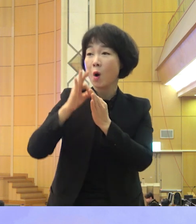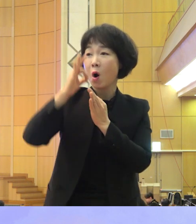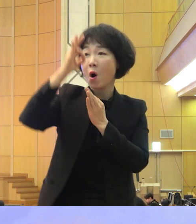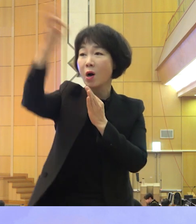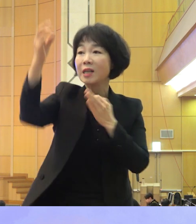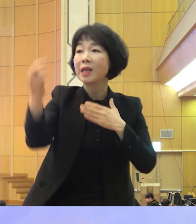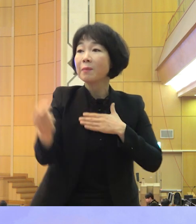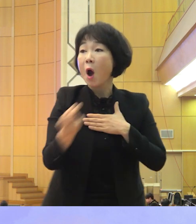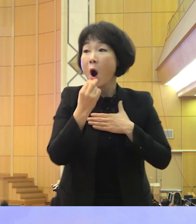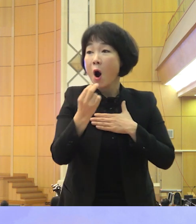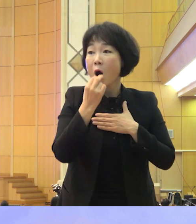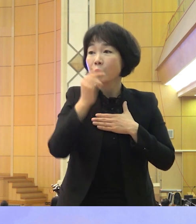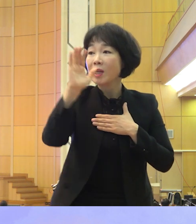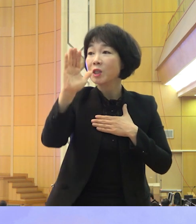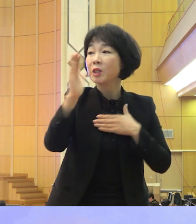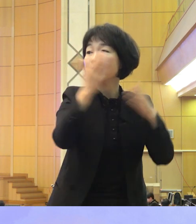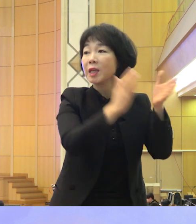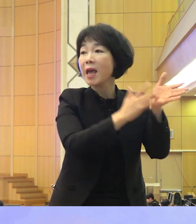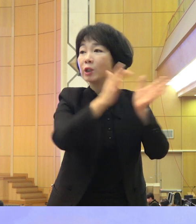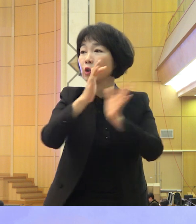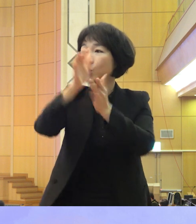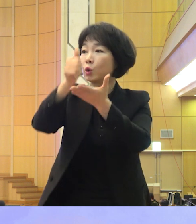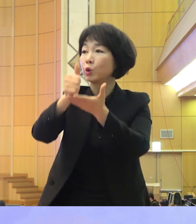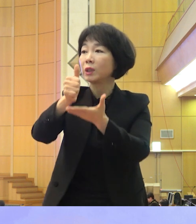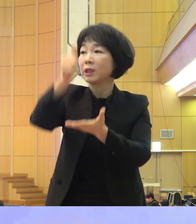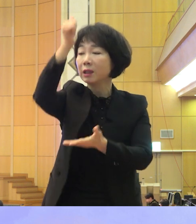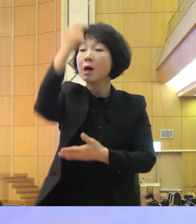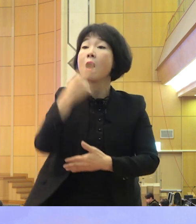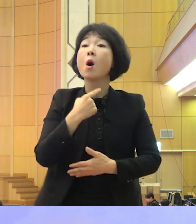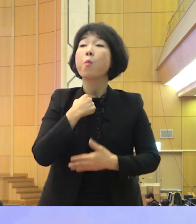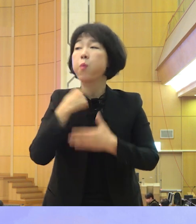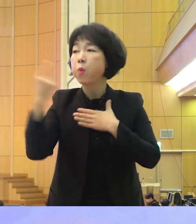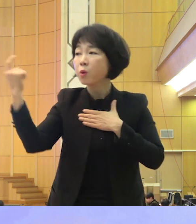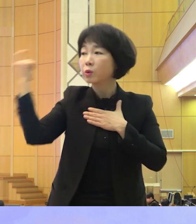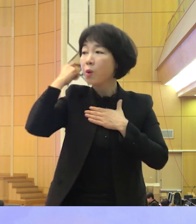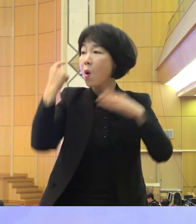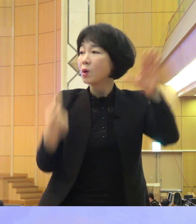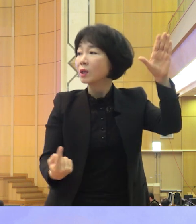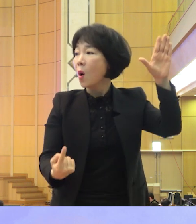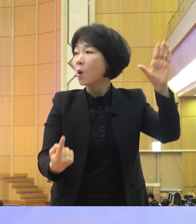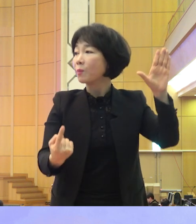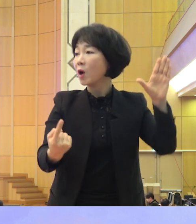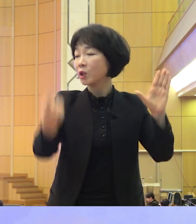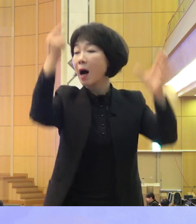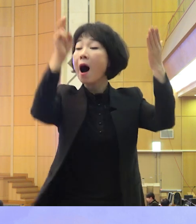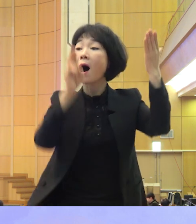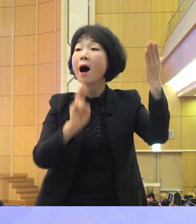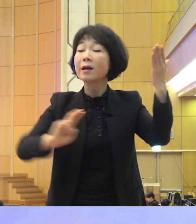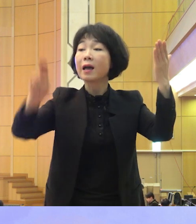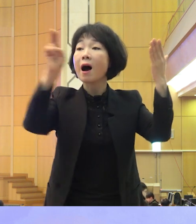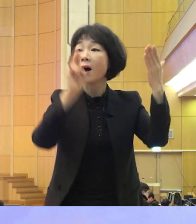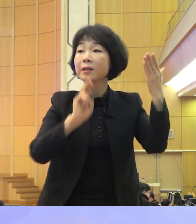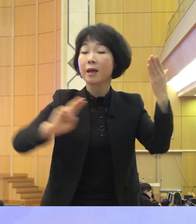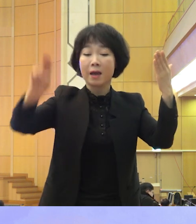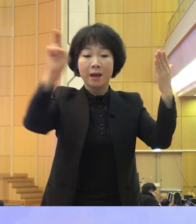나의 영원한 생명 되신 예수님 목소리 높여